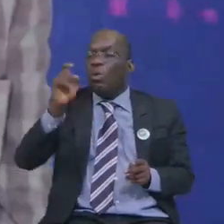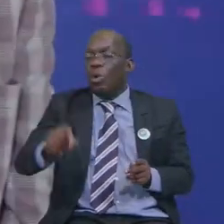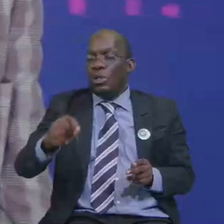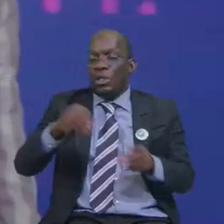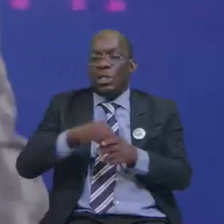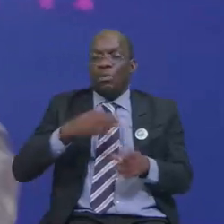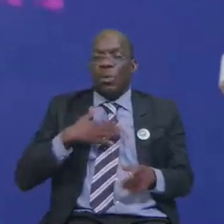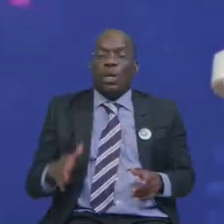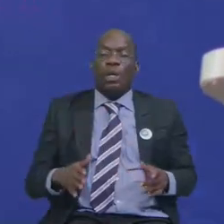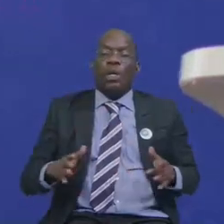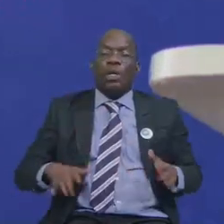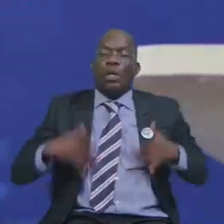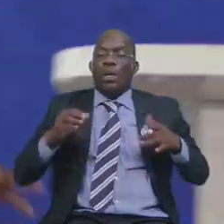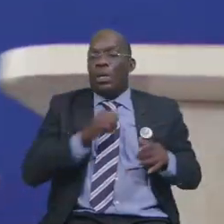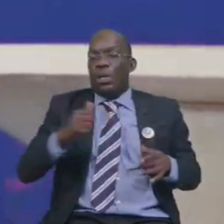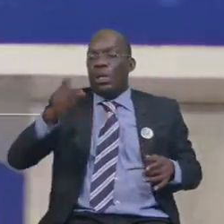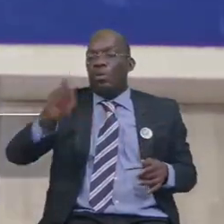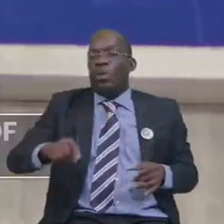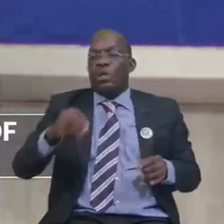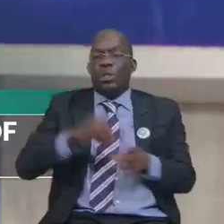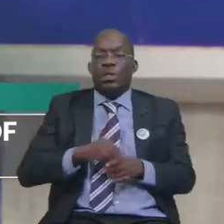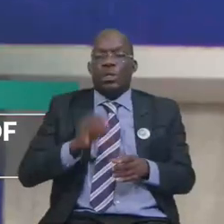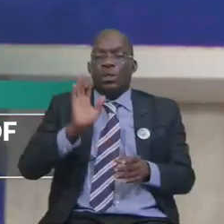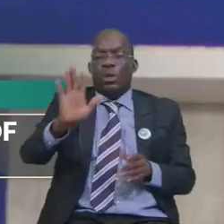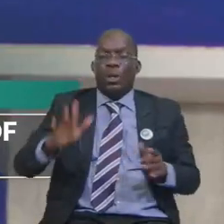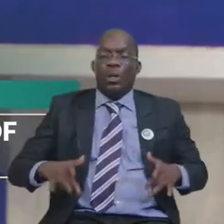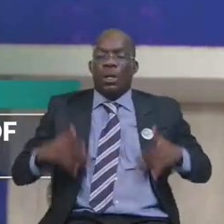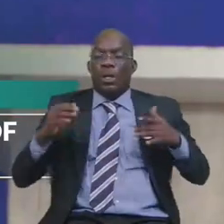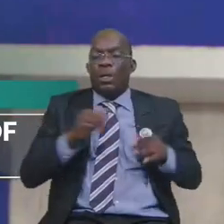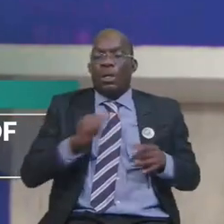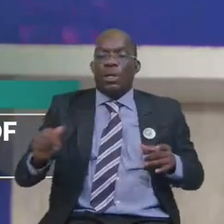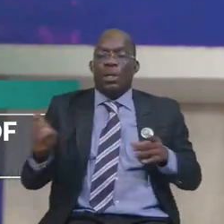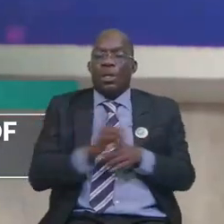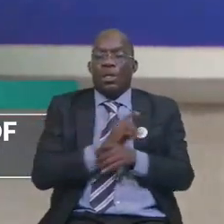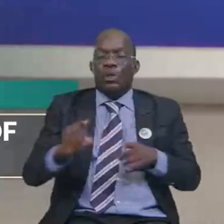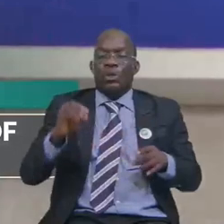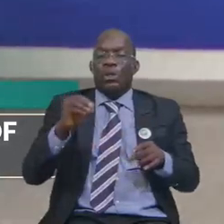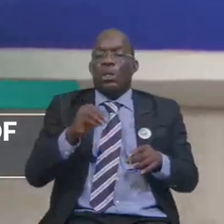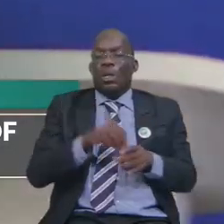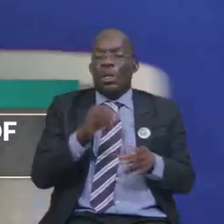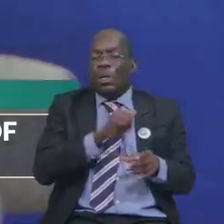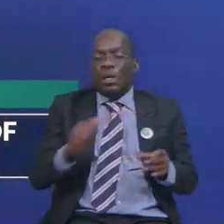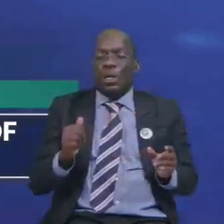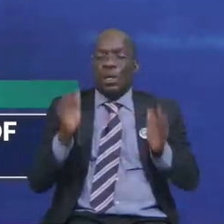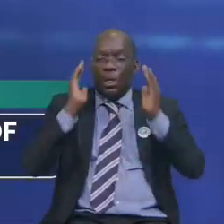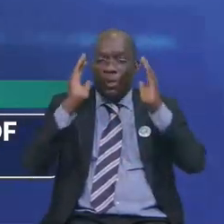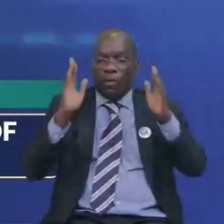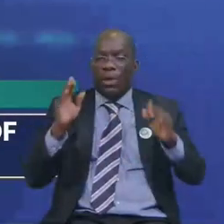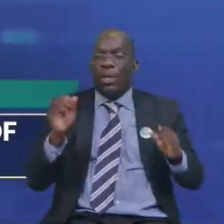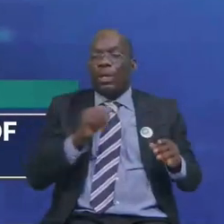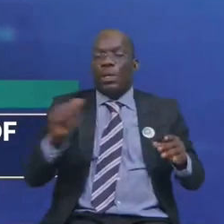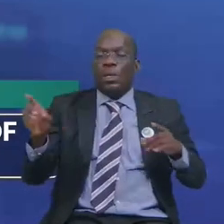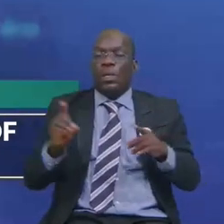il nécessite dans ta vie un devoir une dévotion une diligence dans ta vie